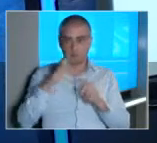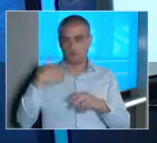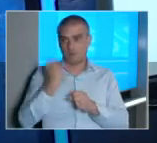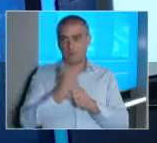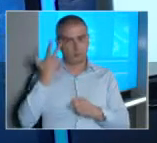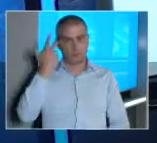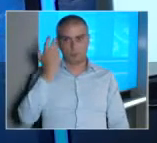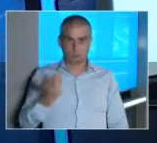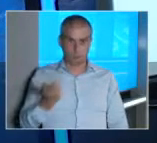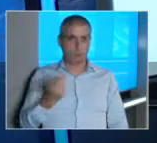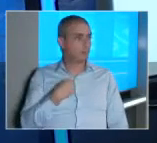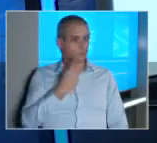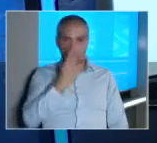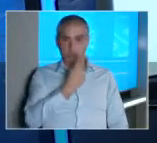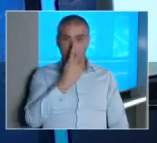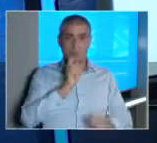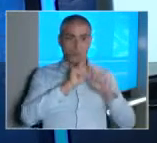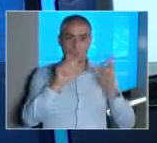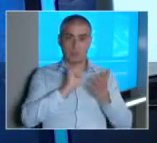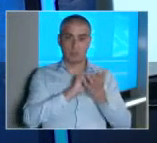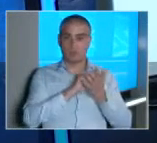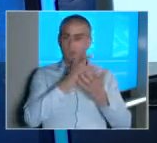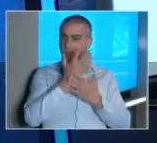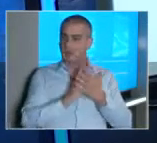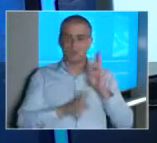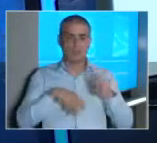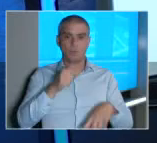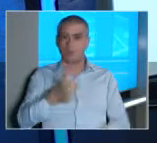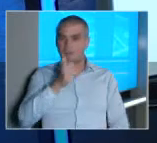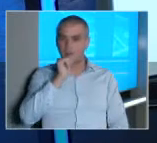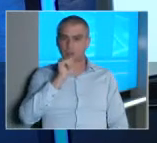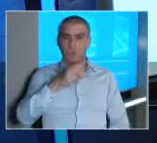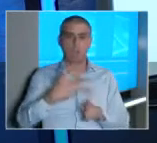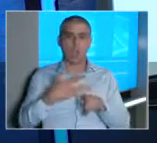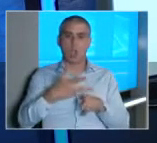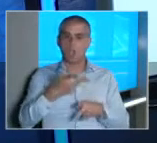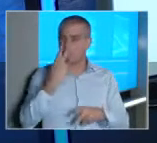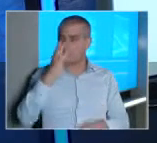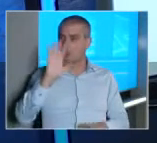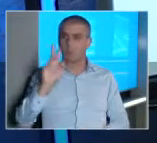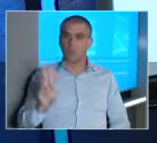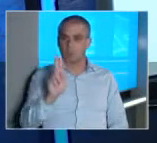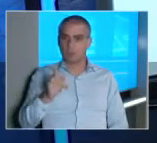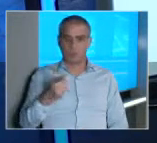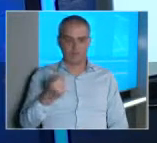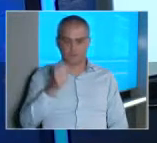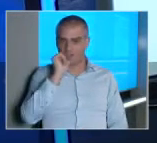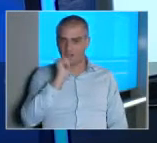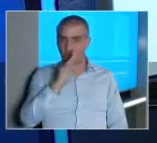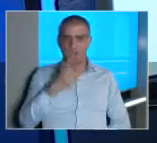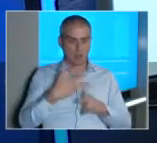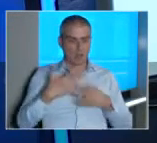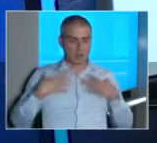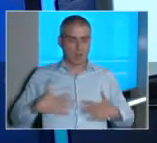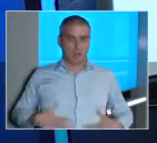להביא להתאבדות. ראינו עכשיו באחת הכותרות גם שחלק מהטיפולים הזה לשתות אקונומיקה, לראות פורנוגרפיה ולשתות אקונומיקה, לנקות